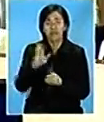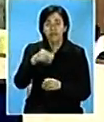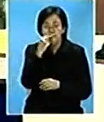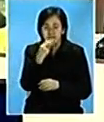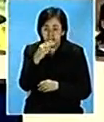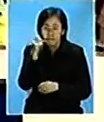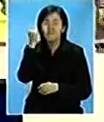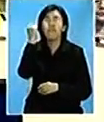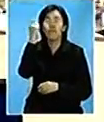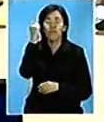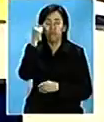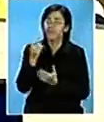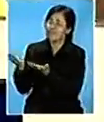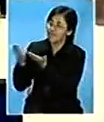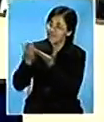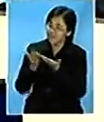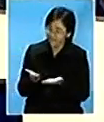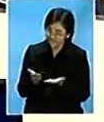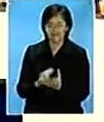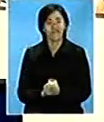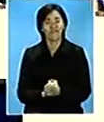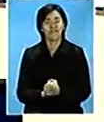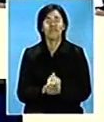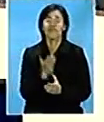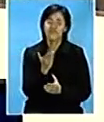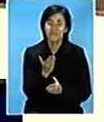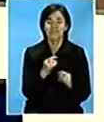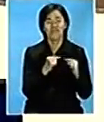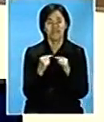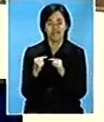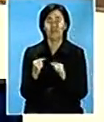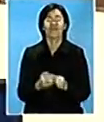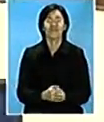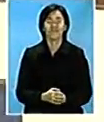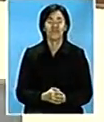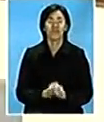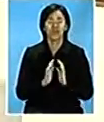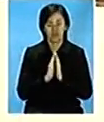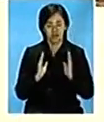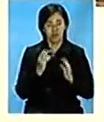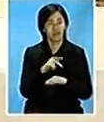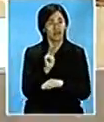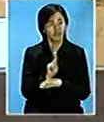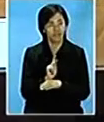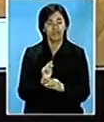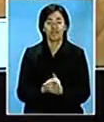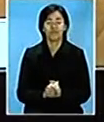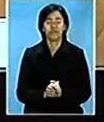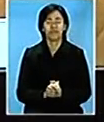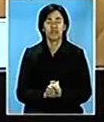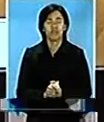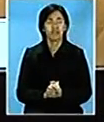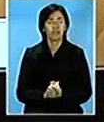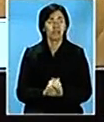ครับวุฒิสภายินดีต้อนรับนะครับเชิญท่านปัญญาอภิปรายต่อครับ ขอบคุณครับท่านประธานครับท่านประธาน